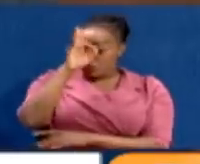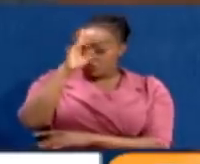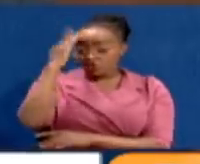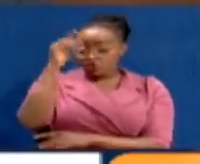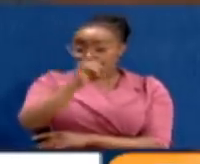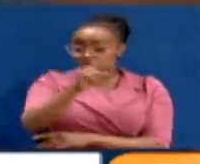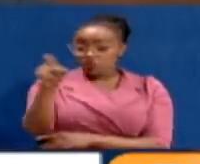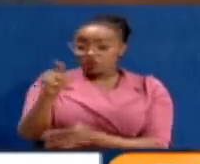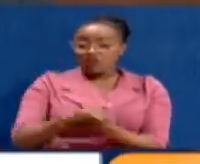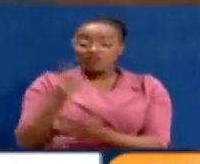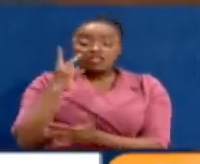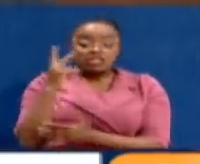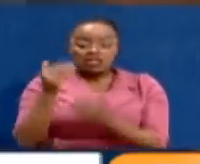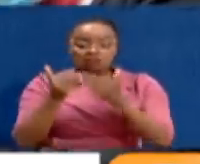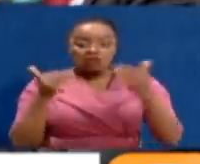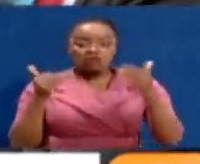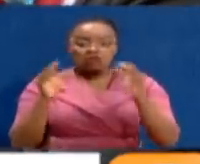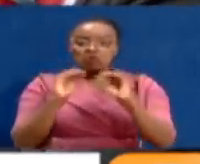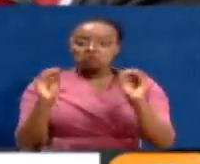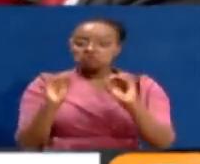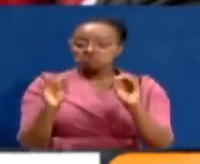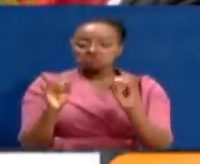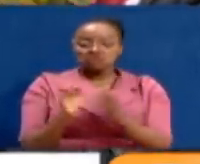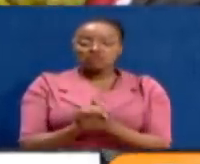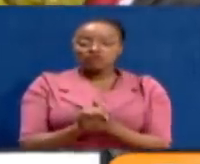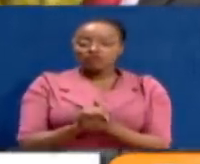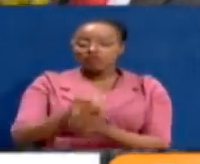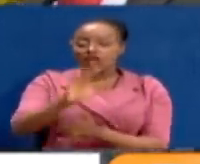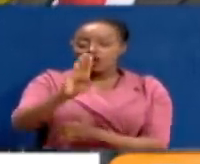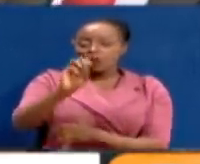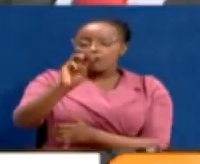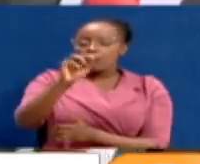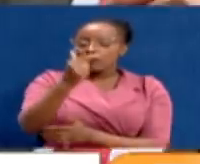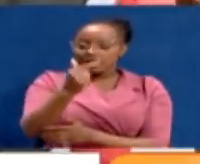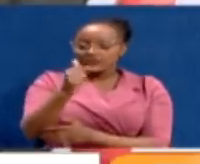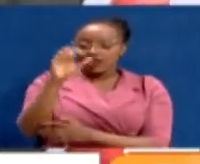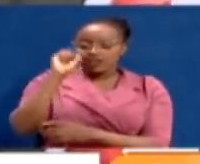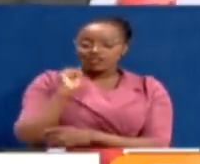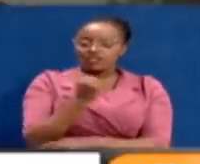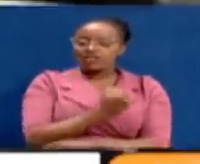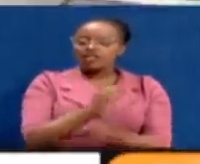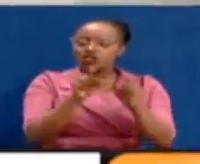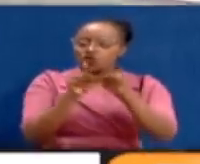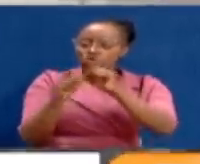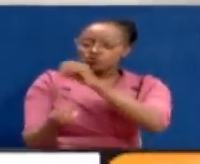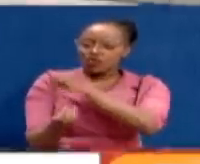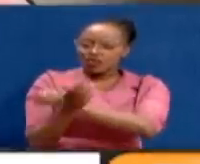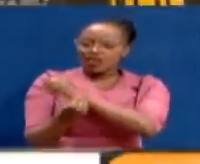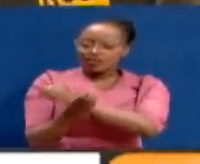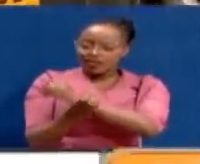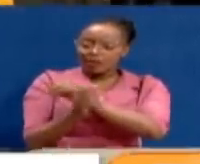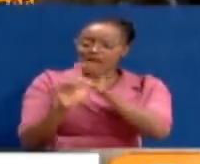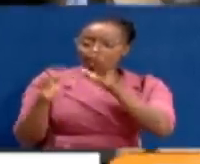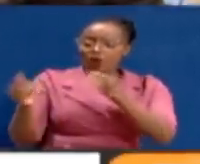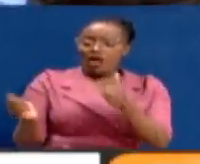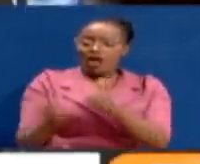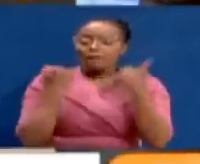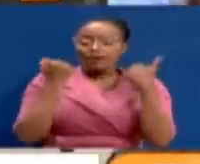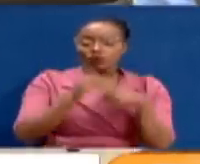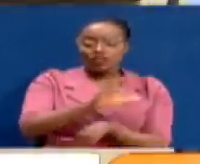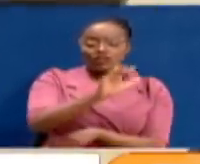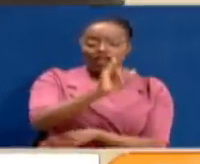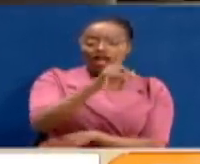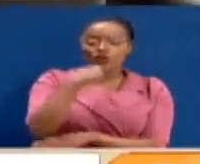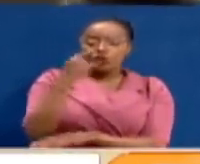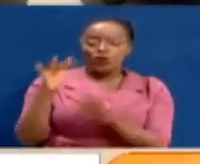I've never seen them. Seneta wa Bomet Dr. Christopher Lagat akisimulia masaibu yake mikononi mwa makachero